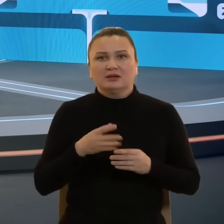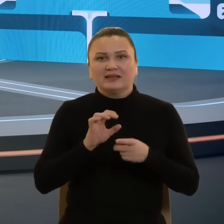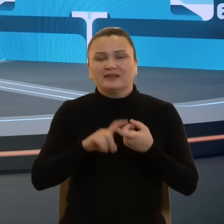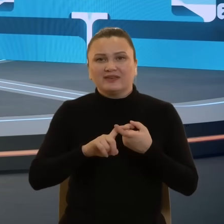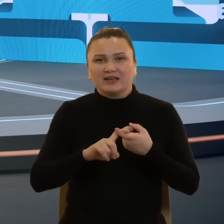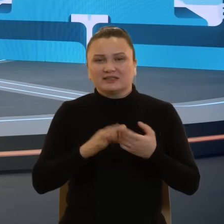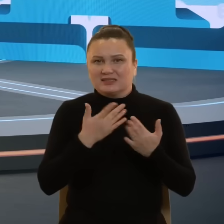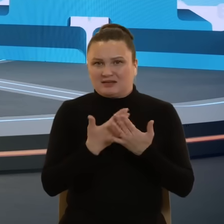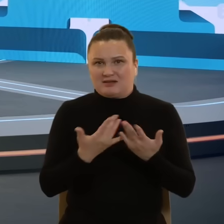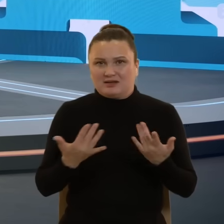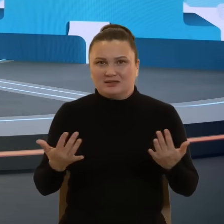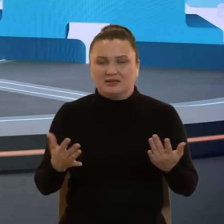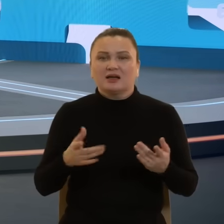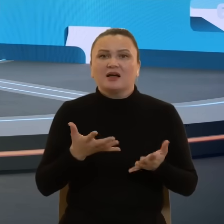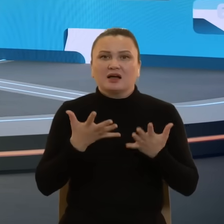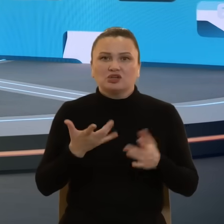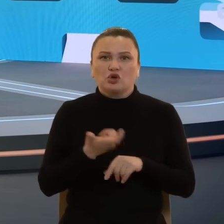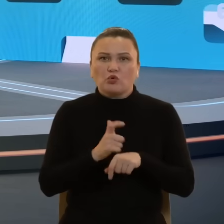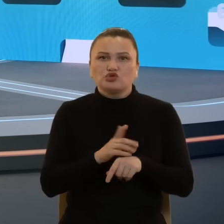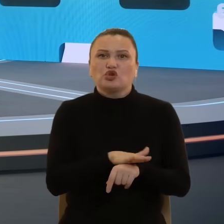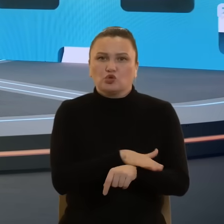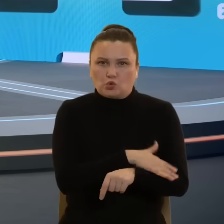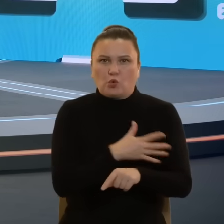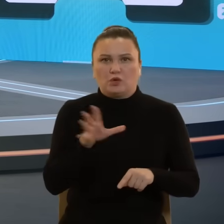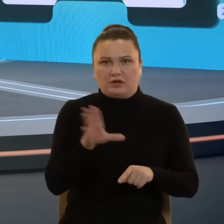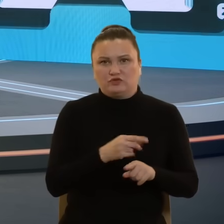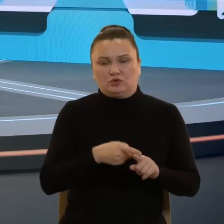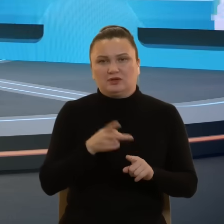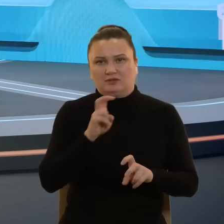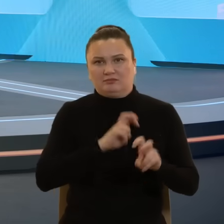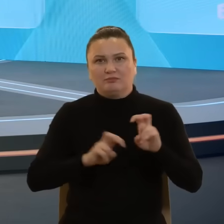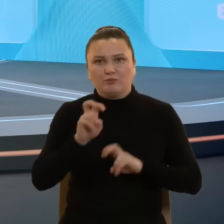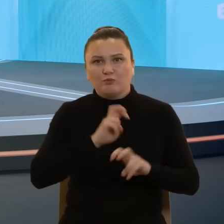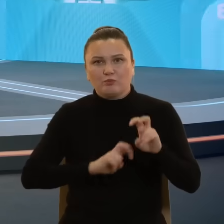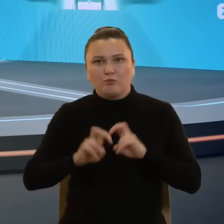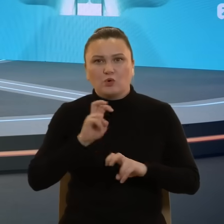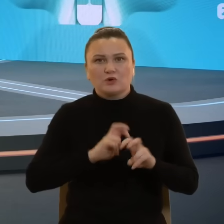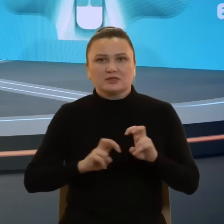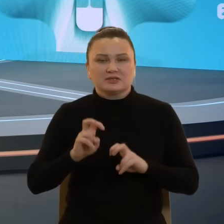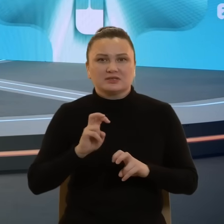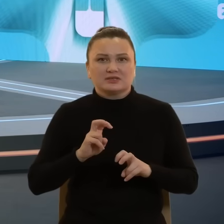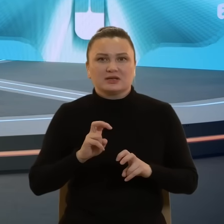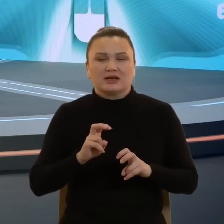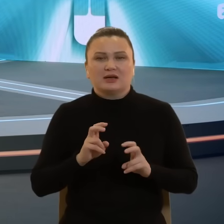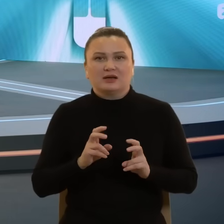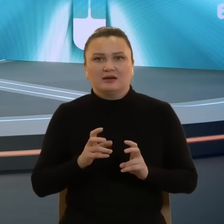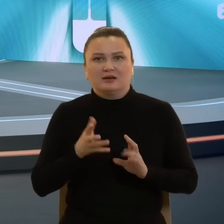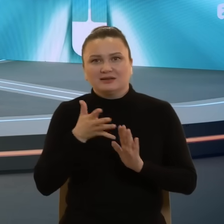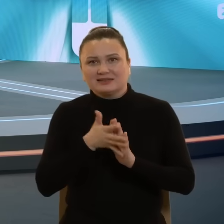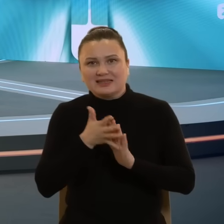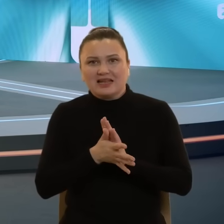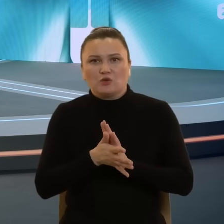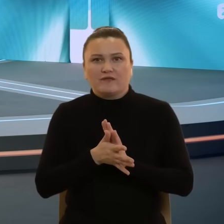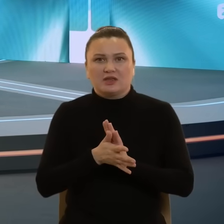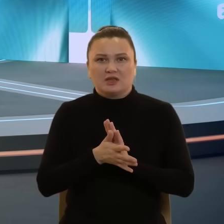другой локализации. То есть это, конечно, очень долгий процесс поиска, иногда синтеза, исследования